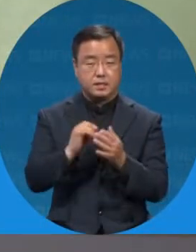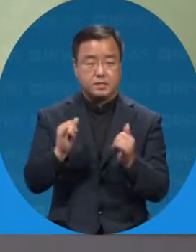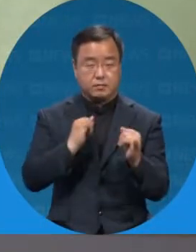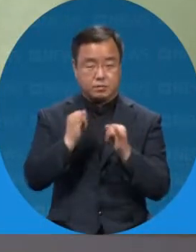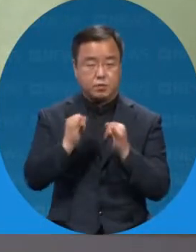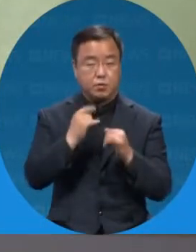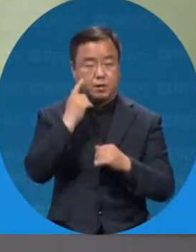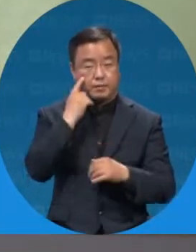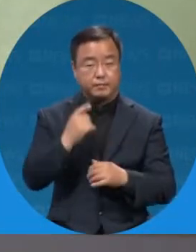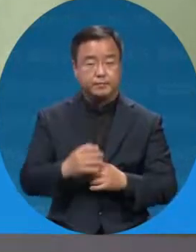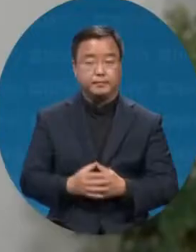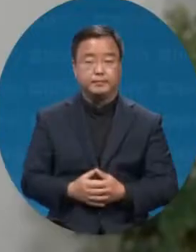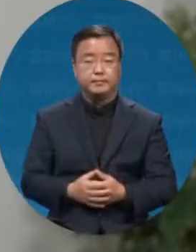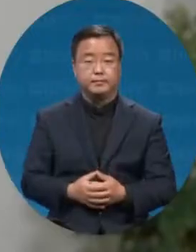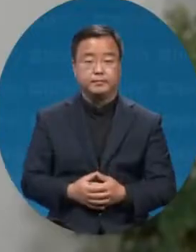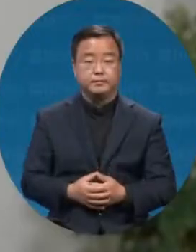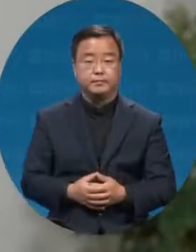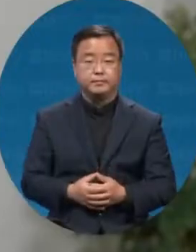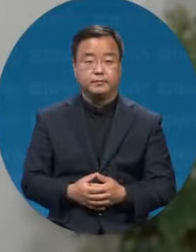만나보시죠.